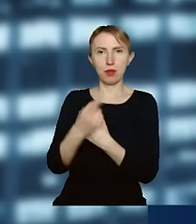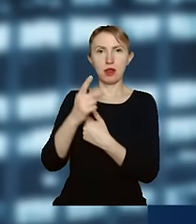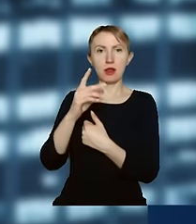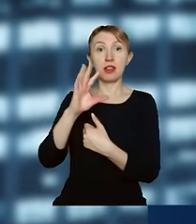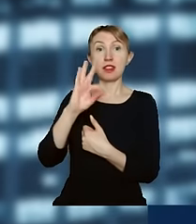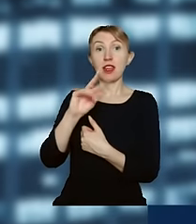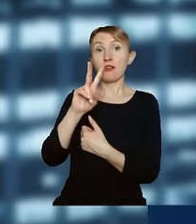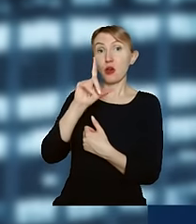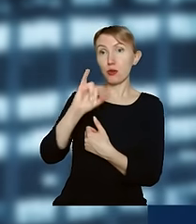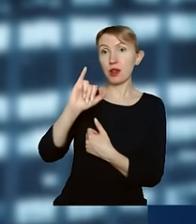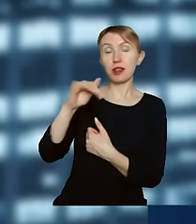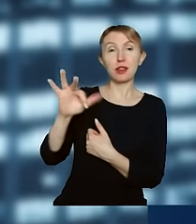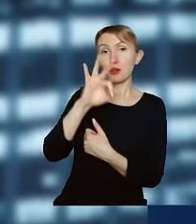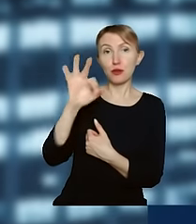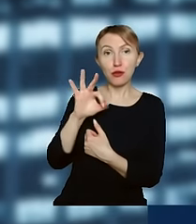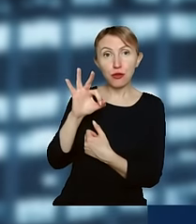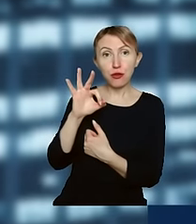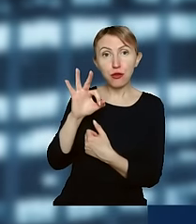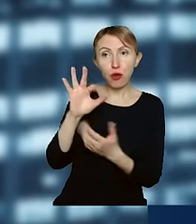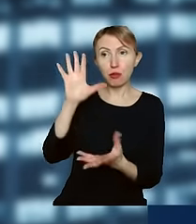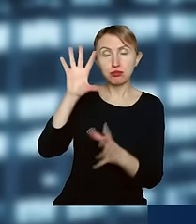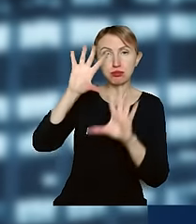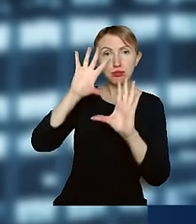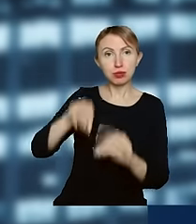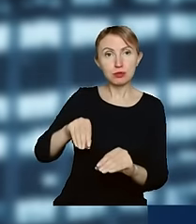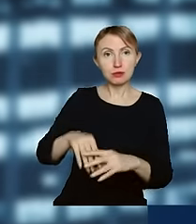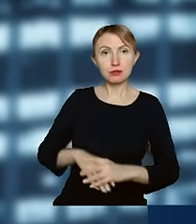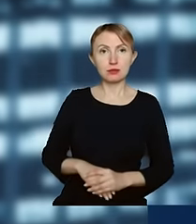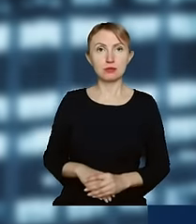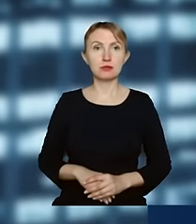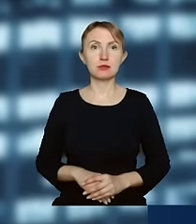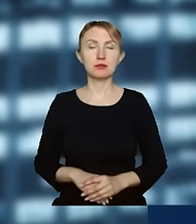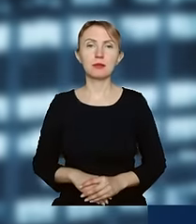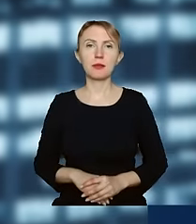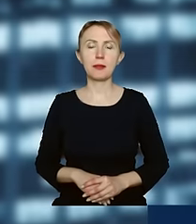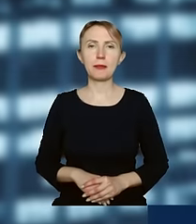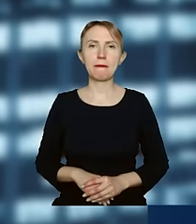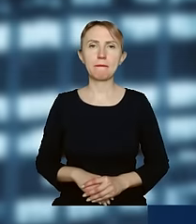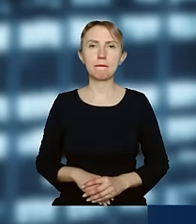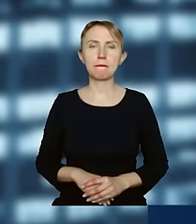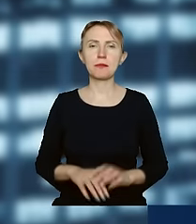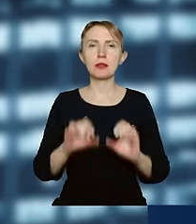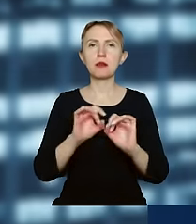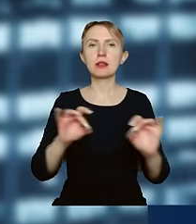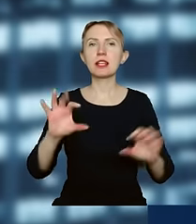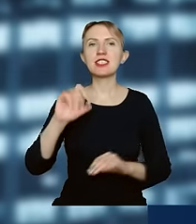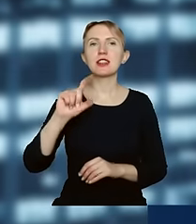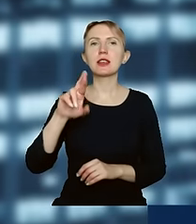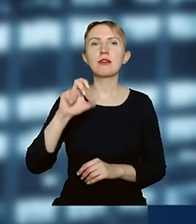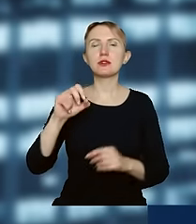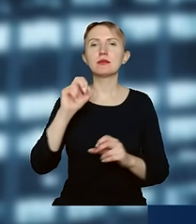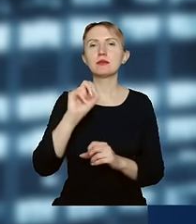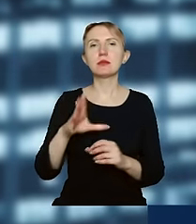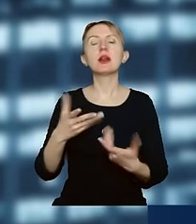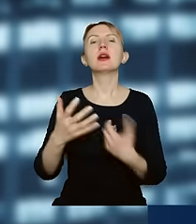Info zakończyło transmisję z konferencji prasowej wicepremiera i ministra obrony. A profesor Sławomir Cęckiewicz napisał: biedny